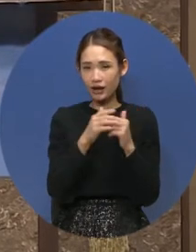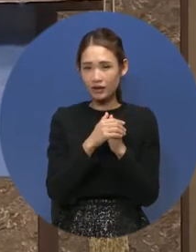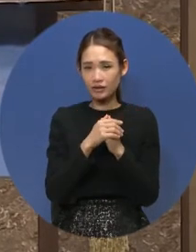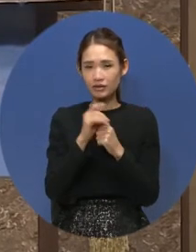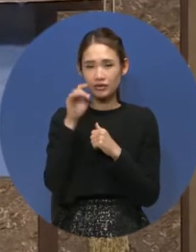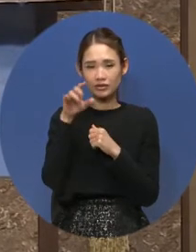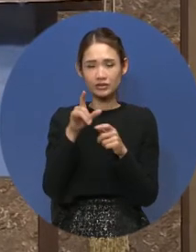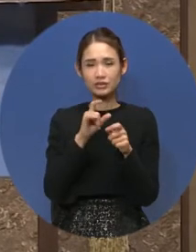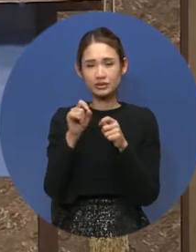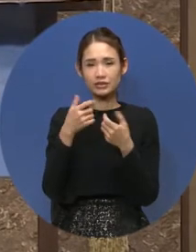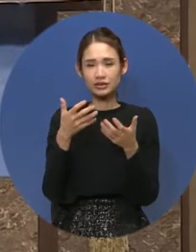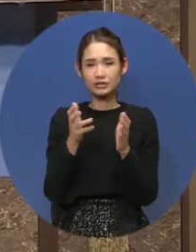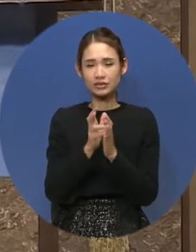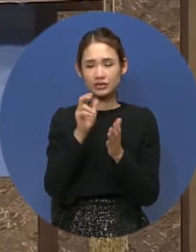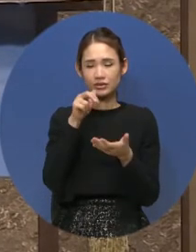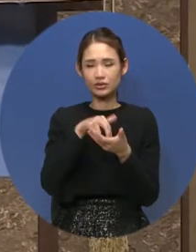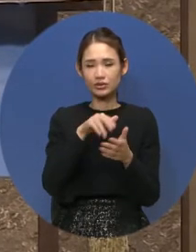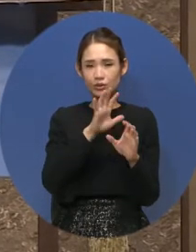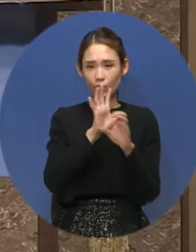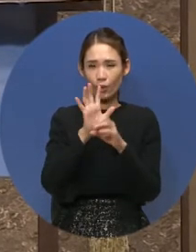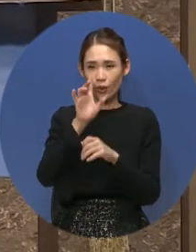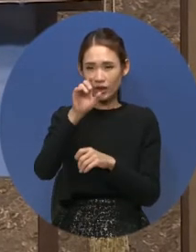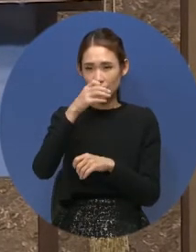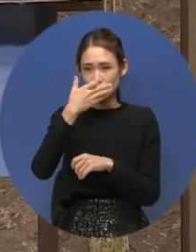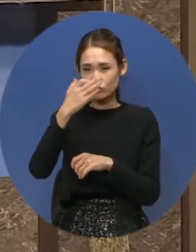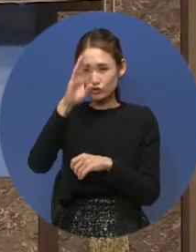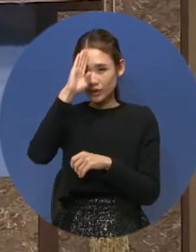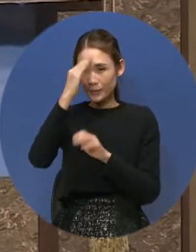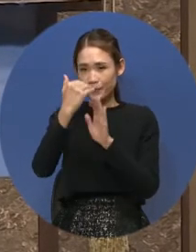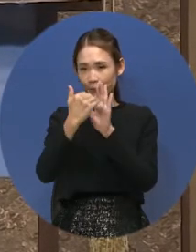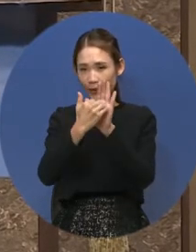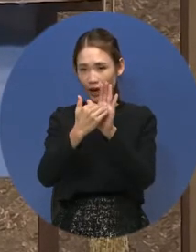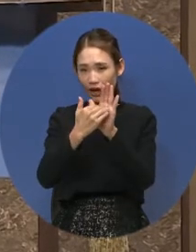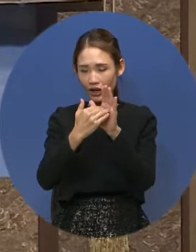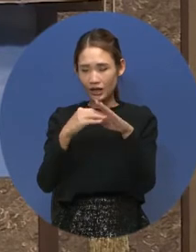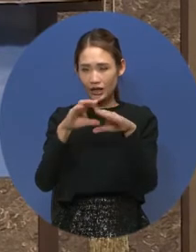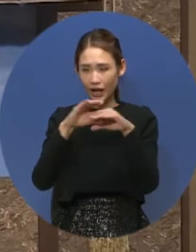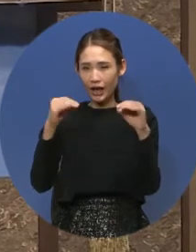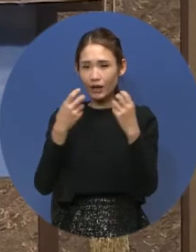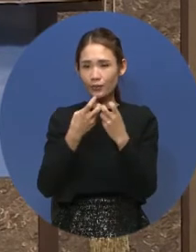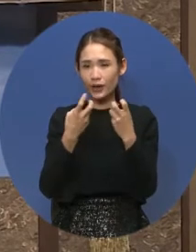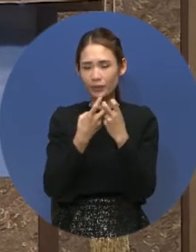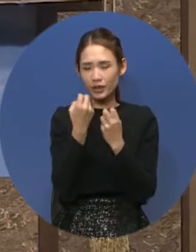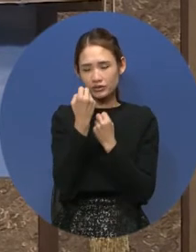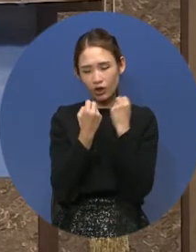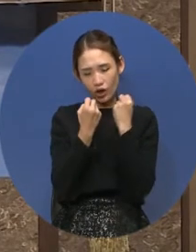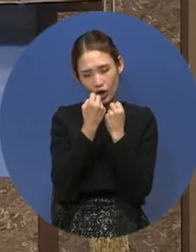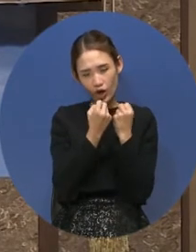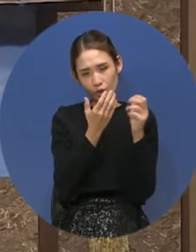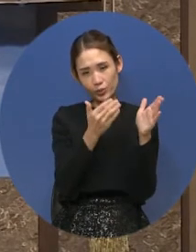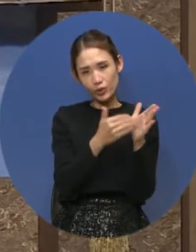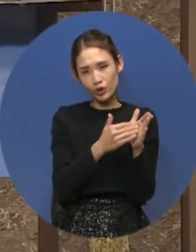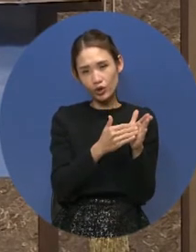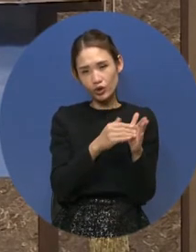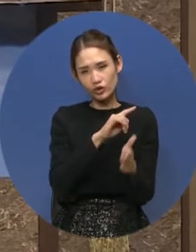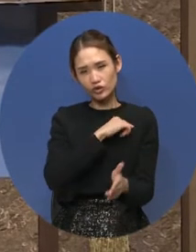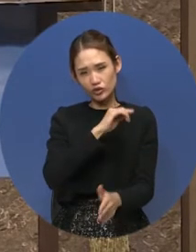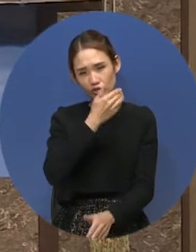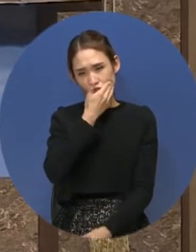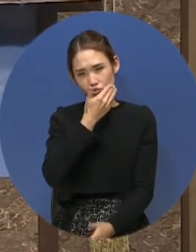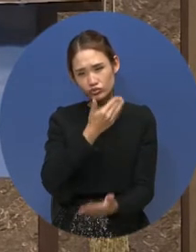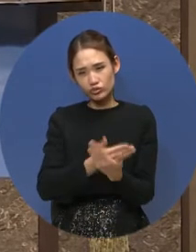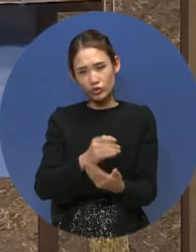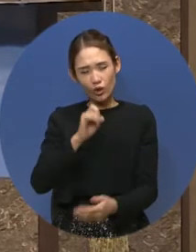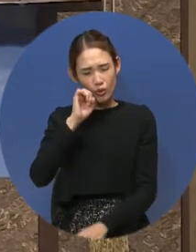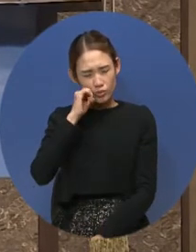그곳에서 이제 지자체 차원에서 코로나 방역 대응 상황에 대해서 설명을 드렸고 예. 무엇보다도 이제 어려운 게